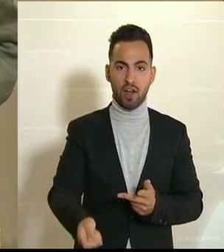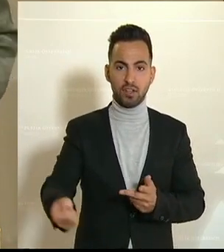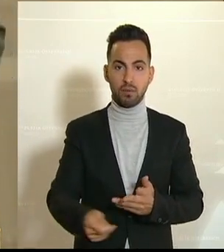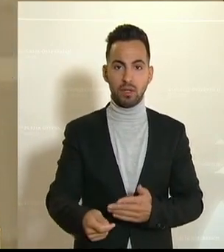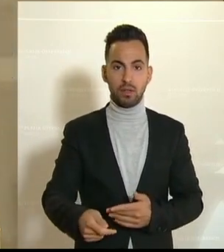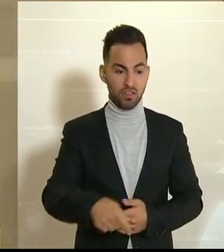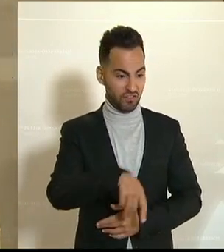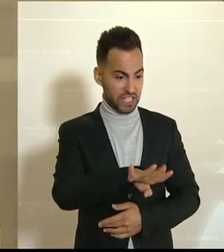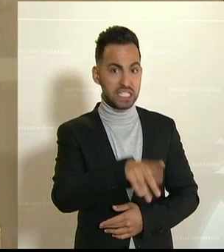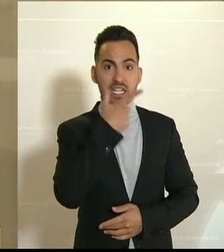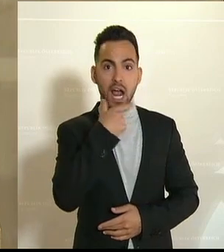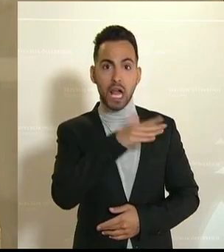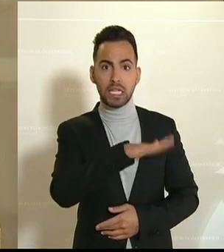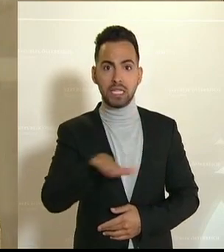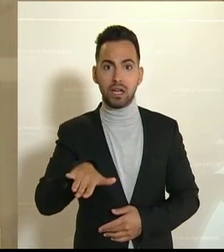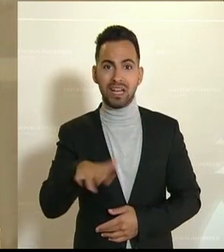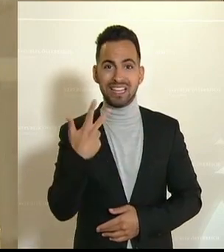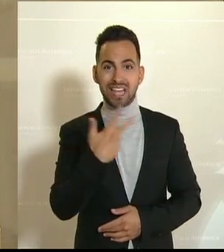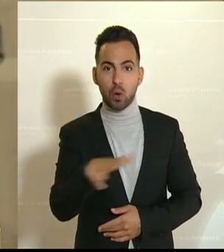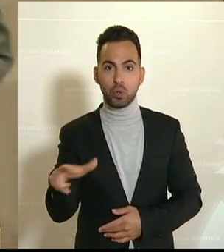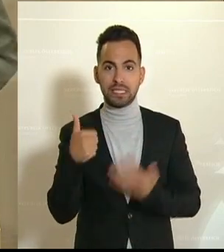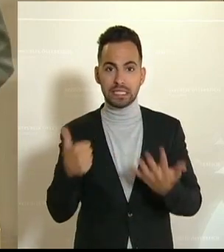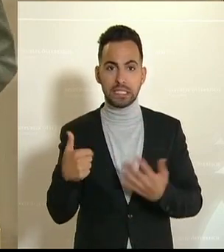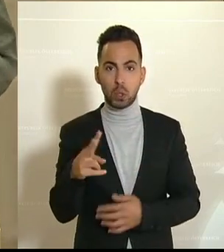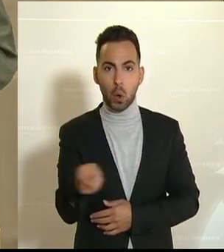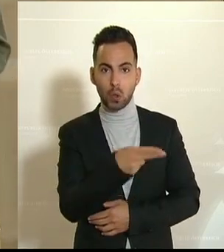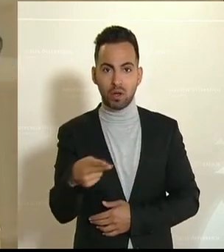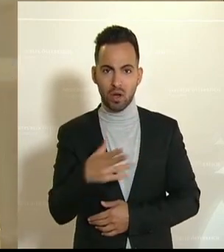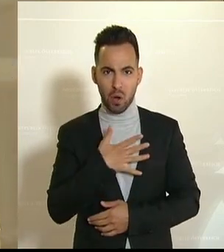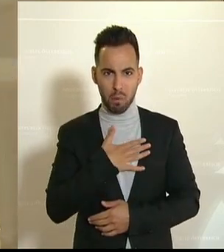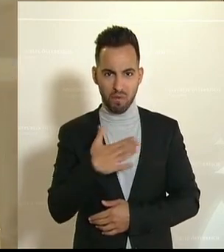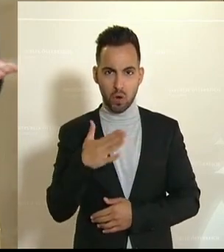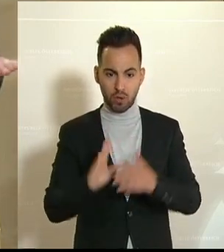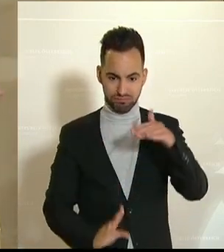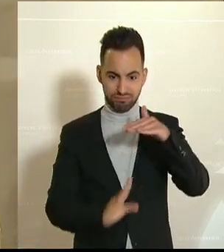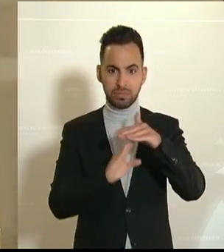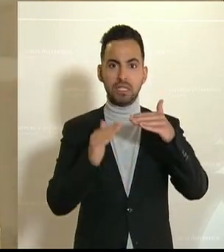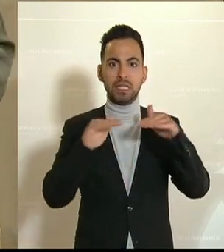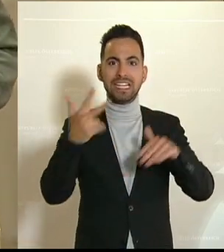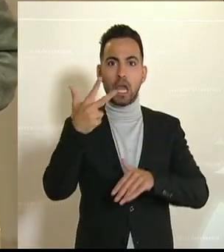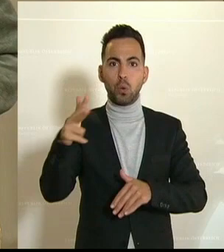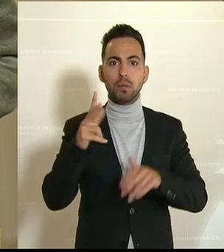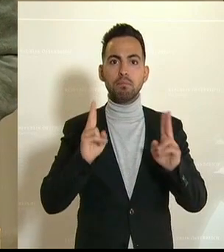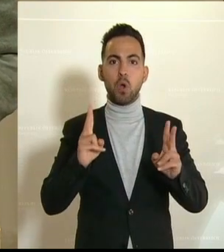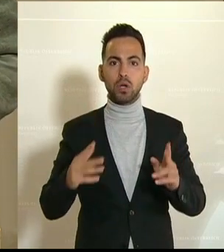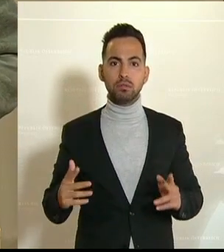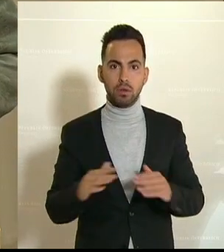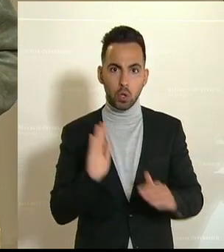gegen 14-jährige Kinder in Höhe von 360 Euro, obwohl nur eine Obergrenze von 300 Euro möglich